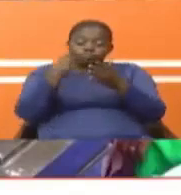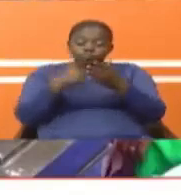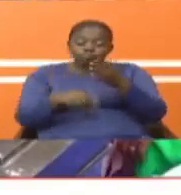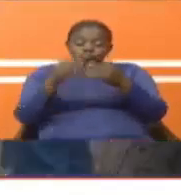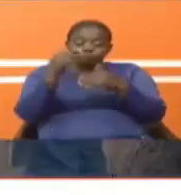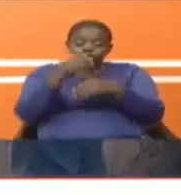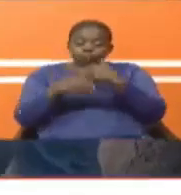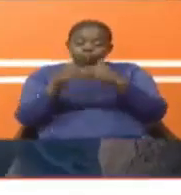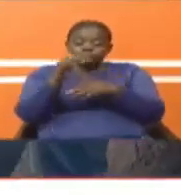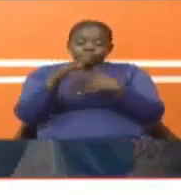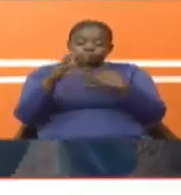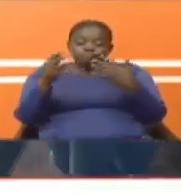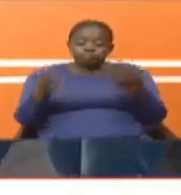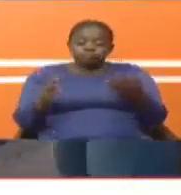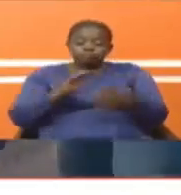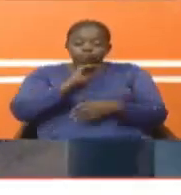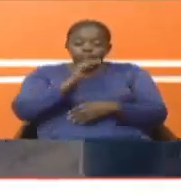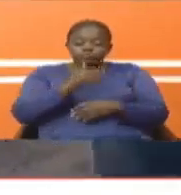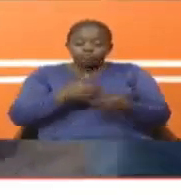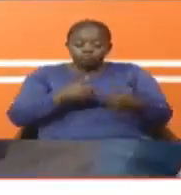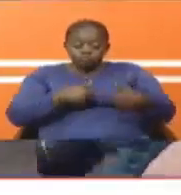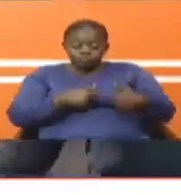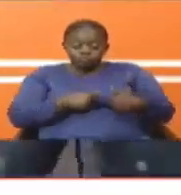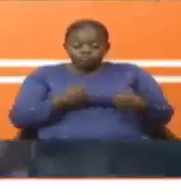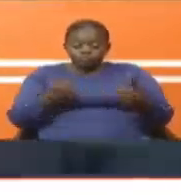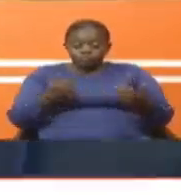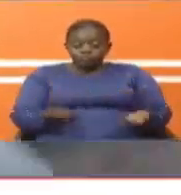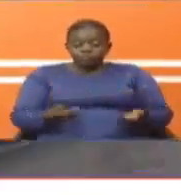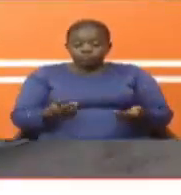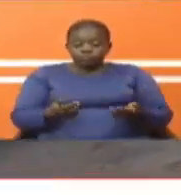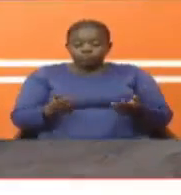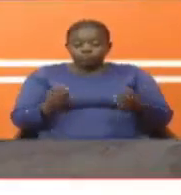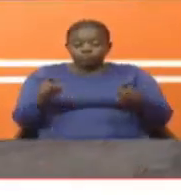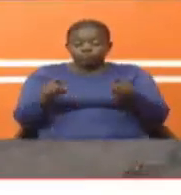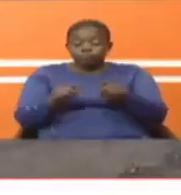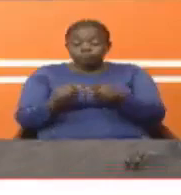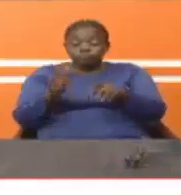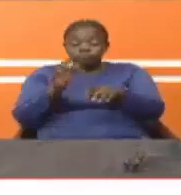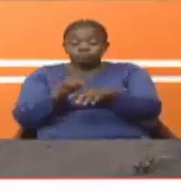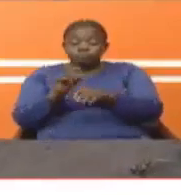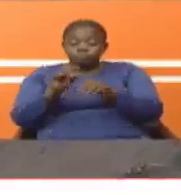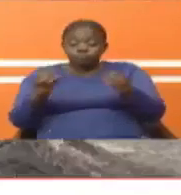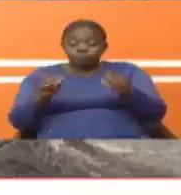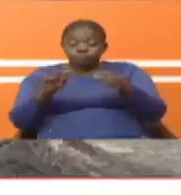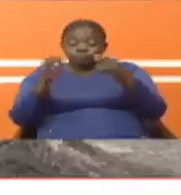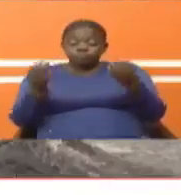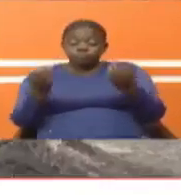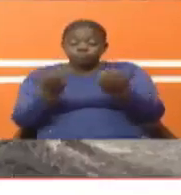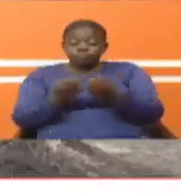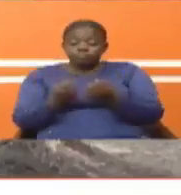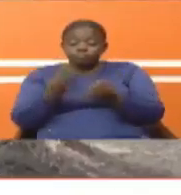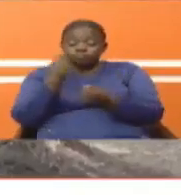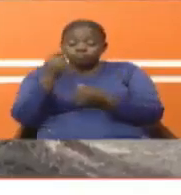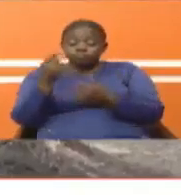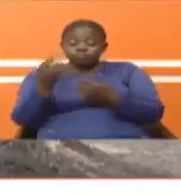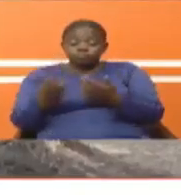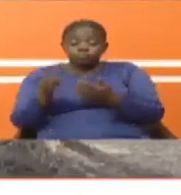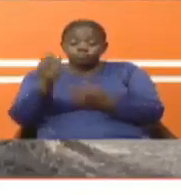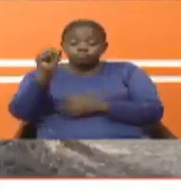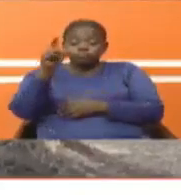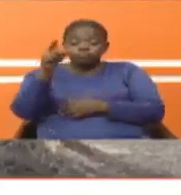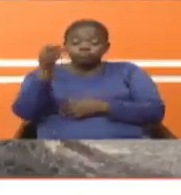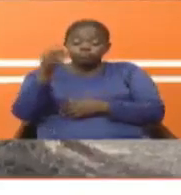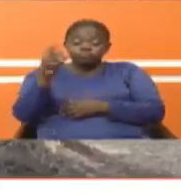abasinga bali bakyala nga bayonsa bana bayekera tebabakwatako. Famiri ya Baluku William y'emu ku bayekera gye